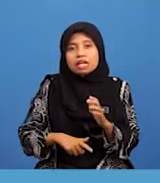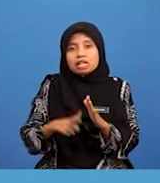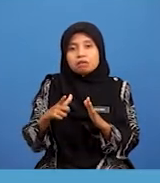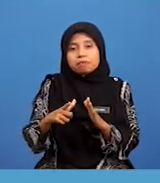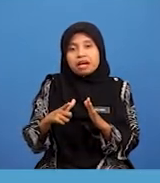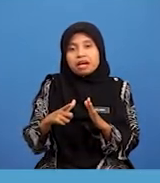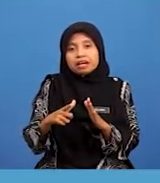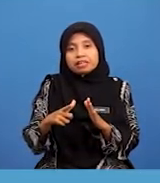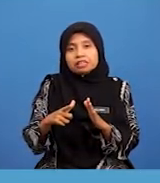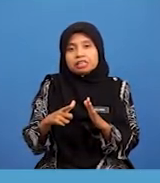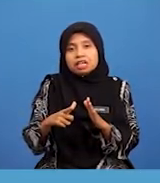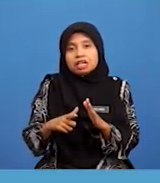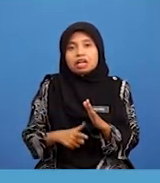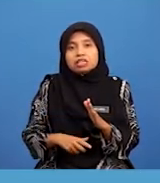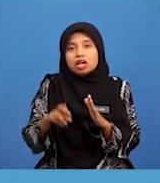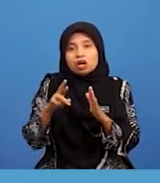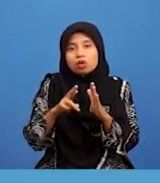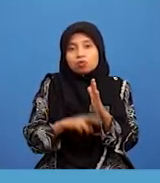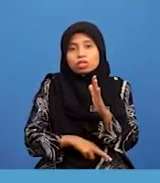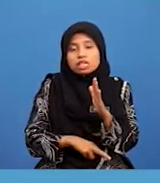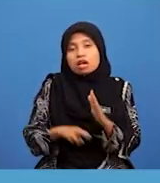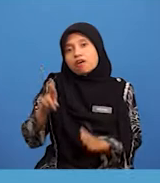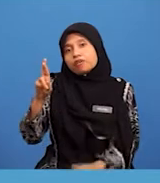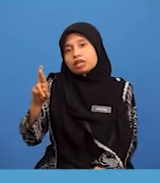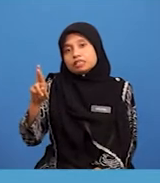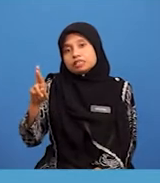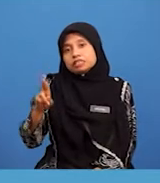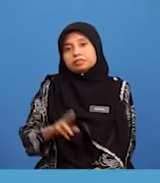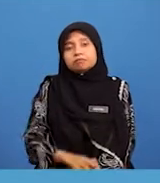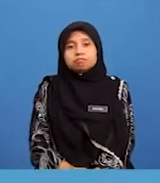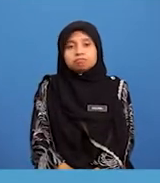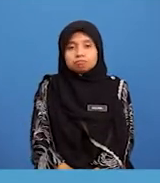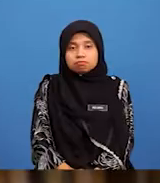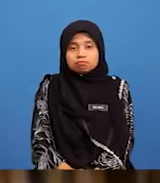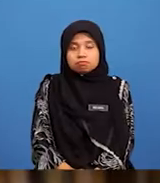rugi realisasi melebihi baki kredit akaun modal perkongsi.